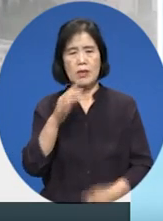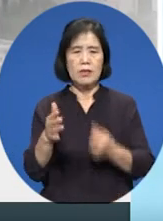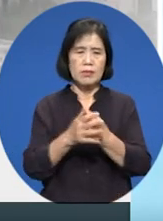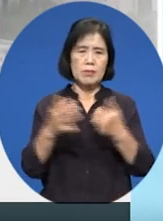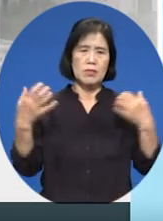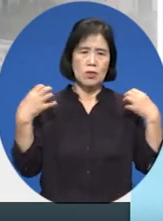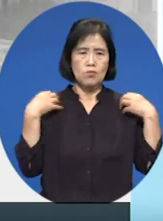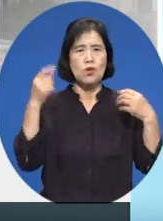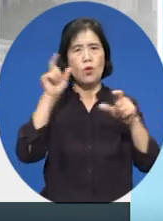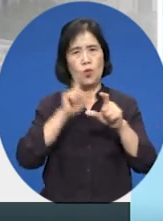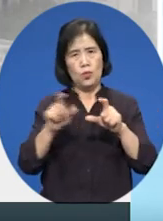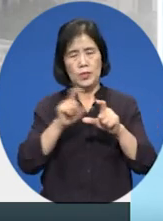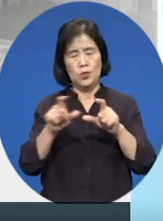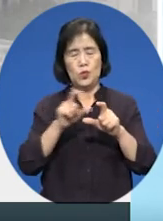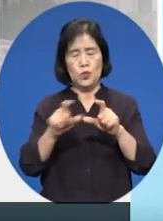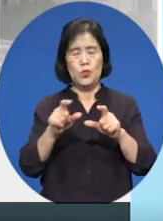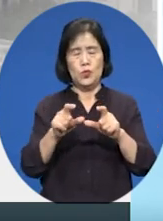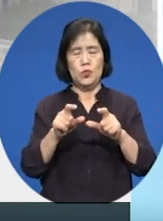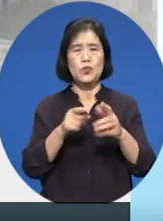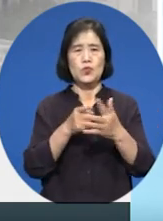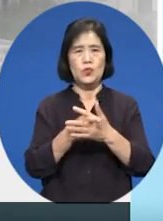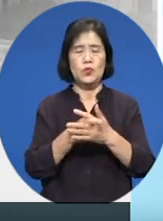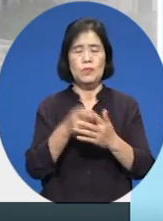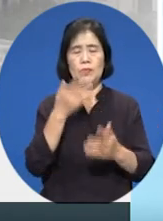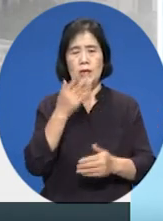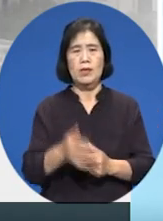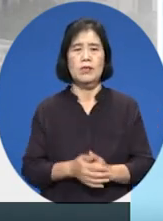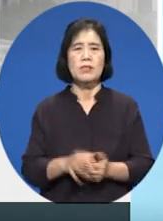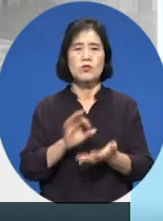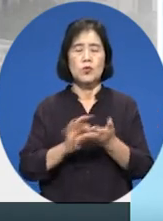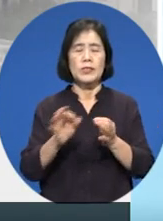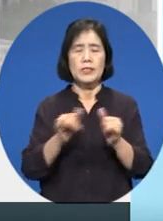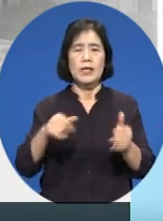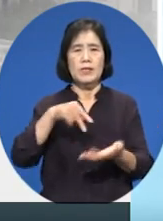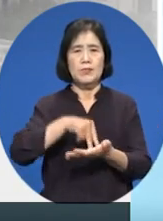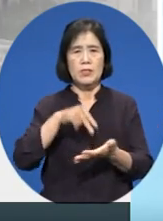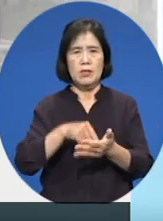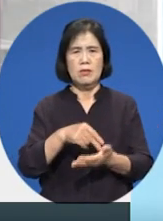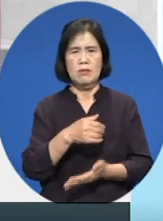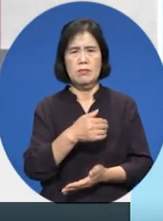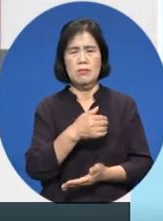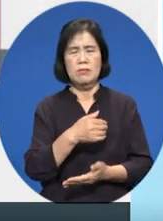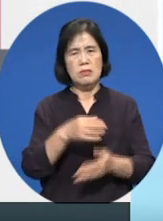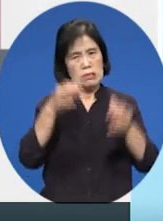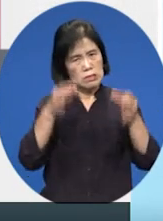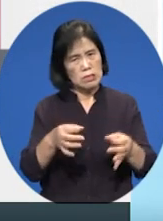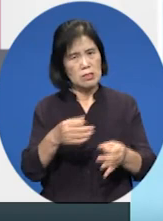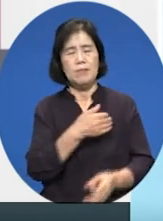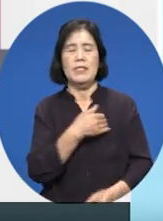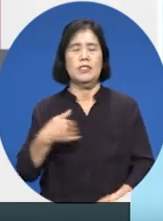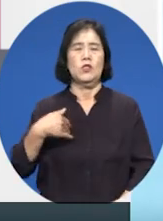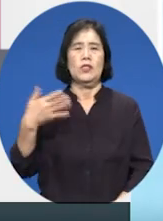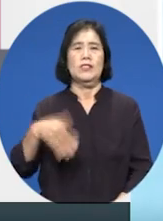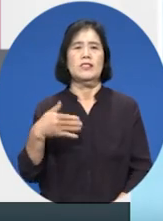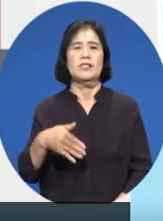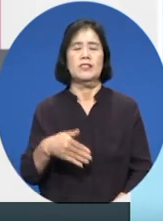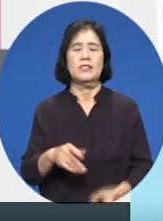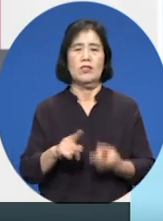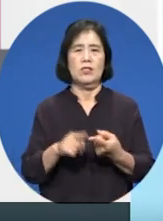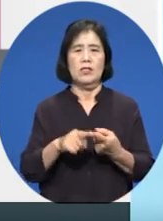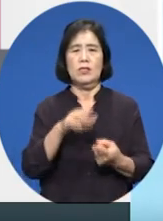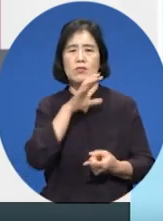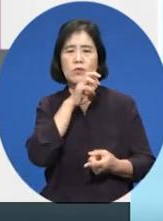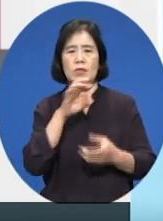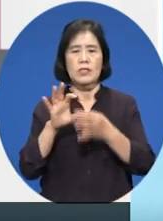정부의 고민도 어느 정도 읽혀지기는 하는데 소비자들 입장에서는 어쨌든 이게 이제 만족스러운 인하폭은 아니니까 네. 그 부분에 대한 어떤